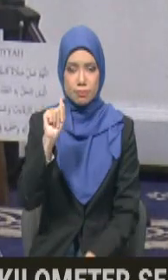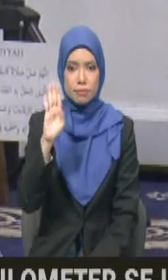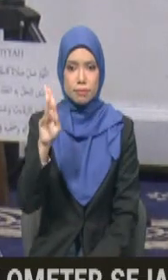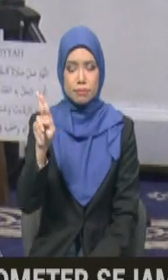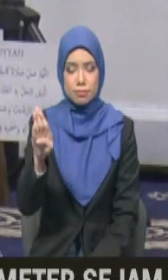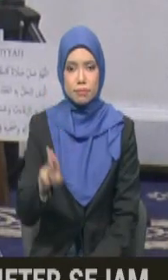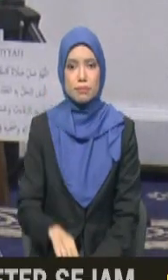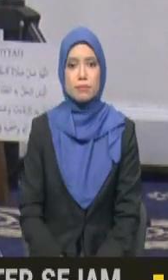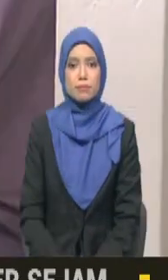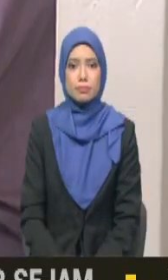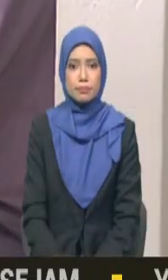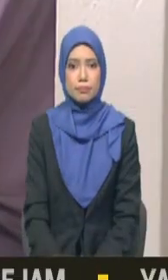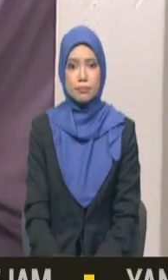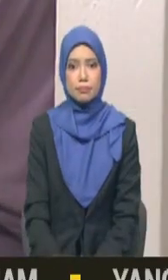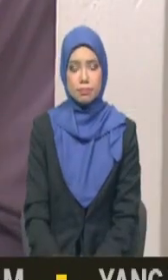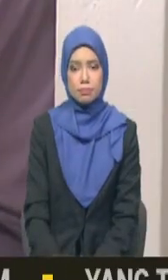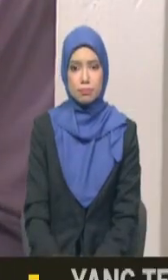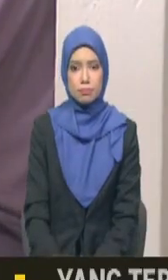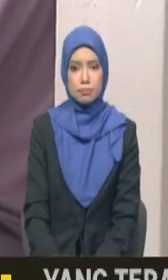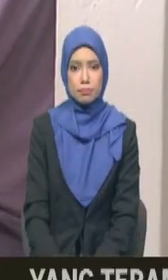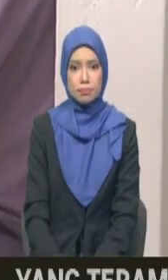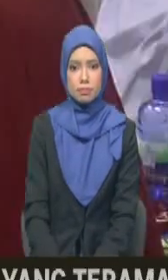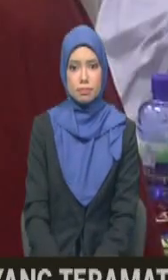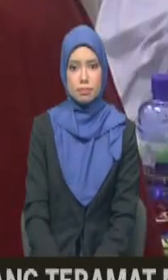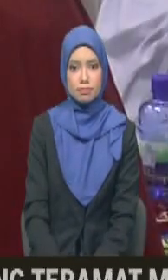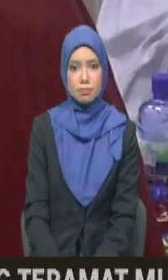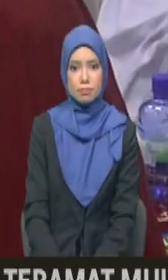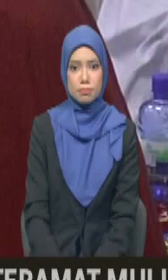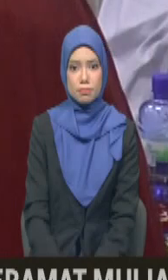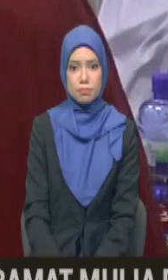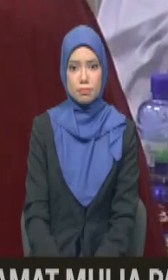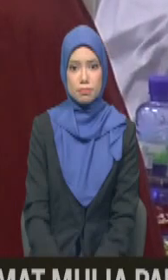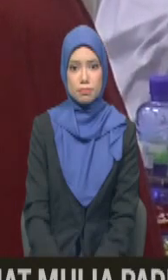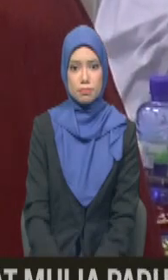labuat ke13 terbalikk nombornya 31